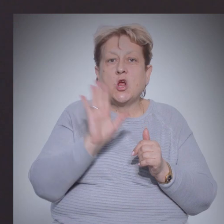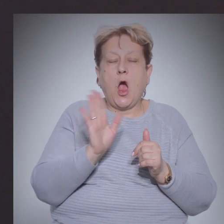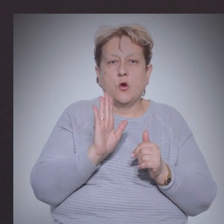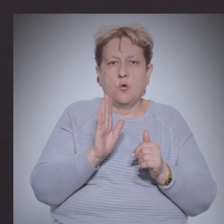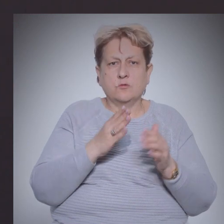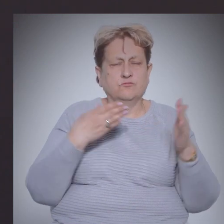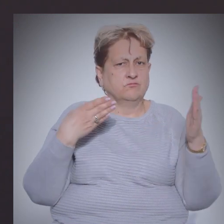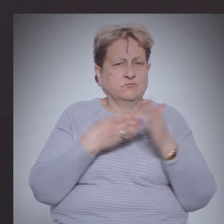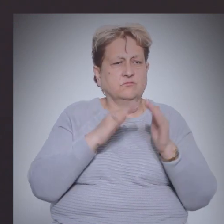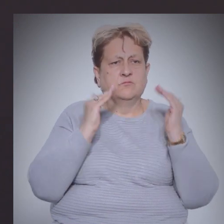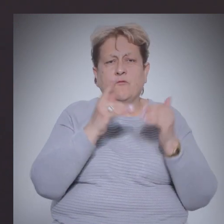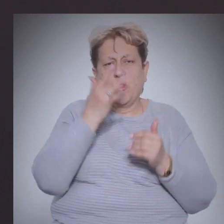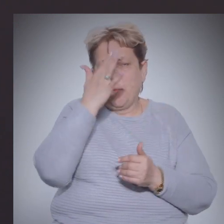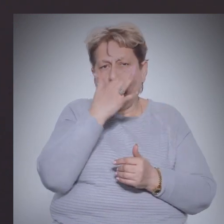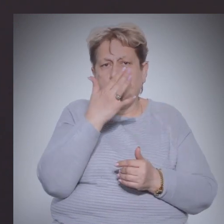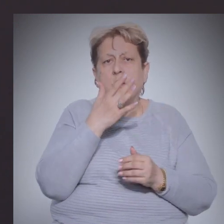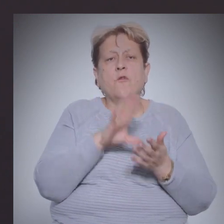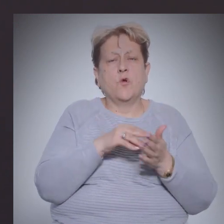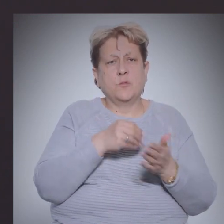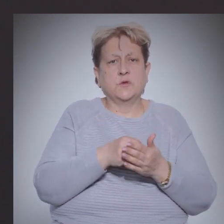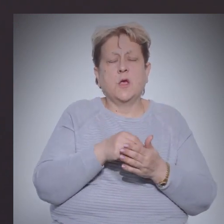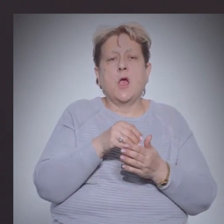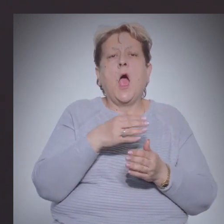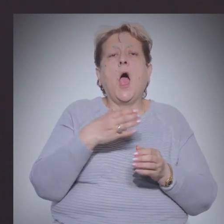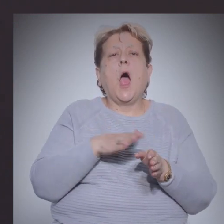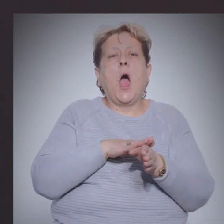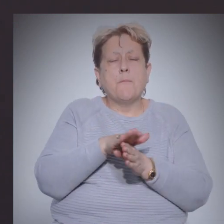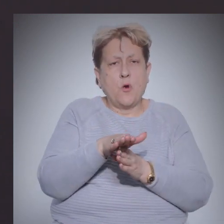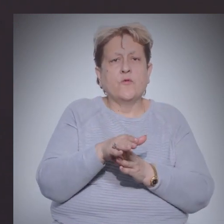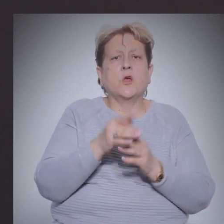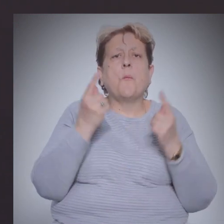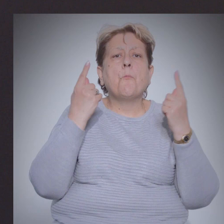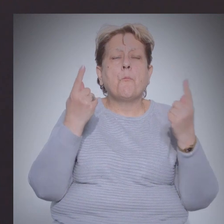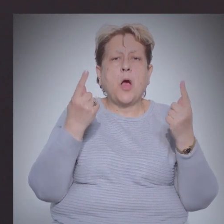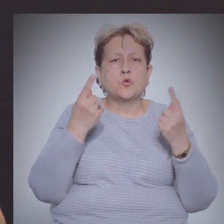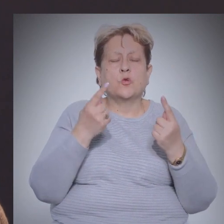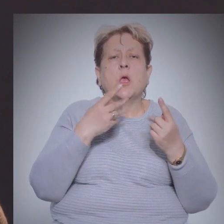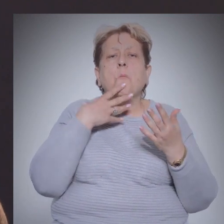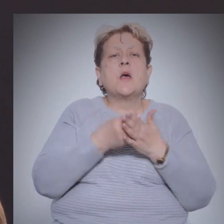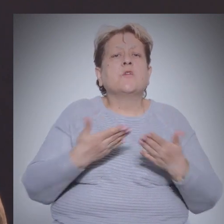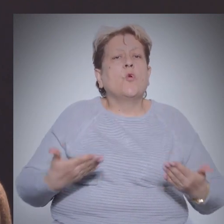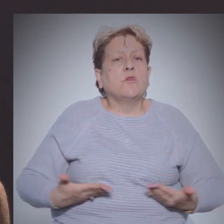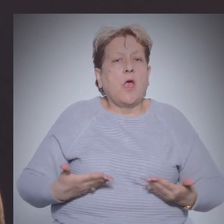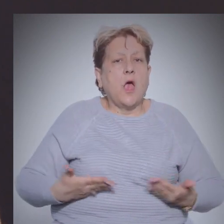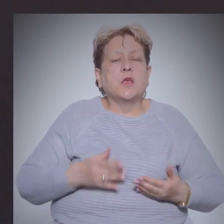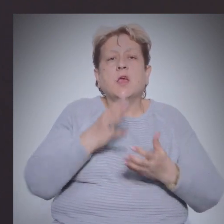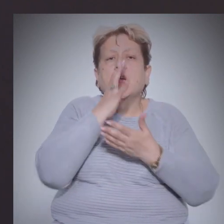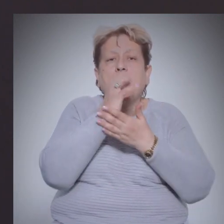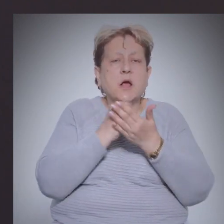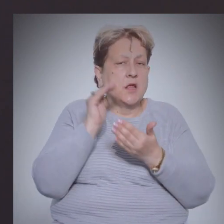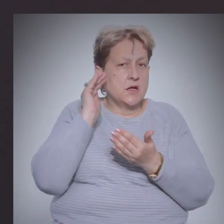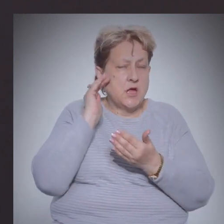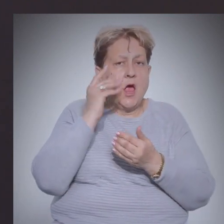որպիսի ապահով ասենք պաշտոնյաների մասնավոր կյանքի